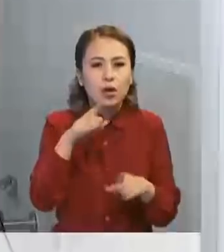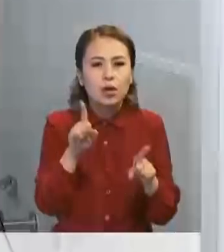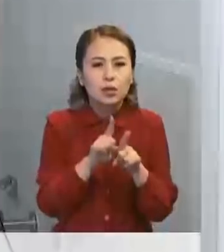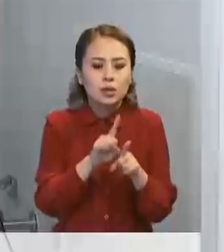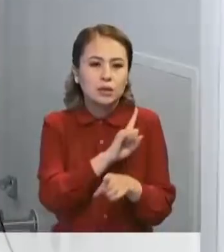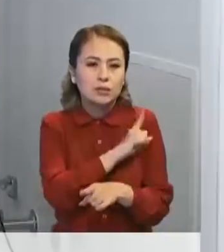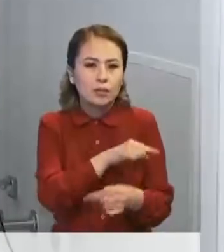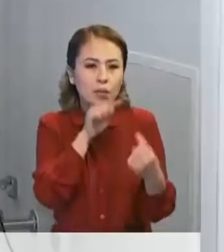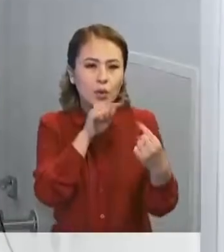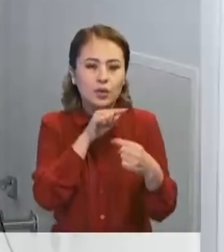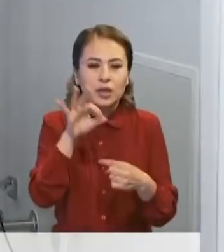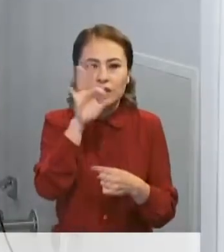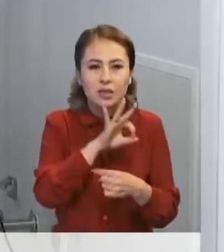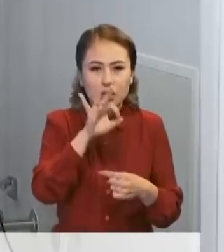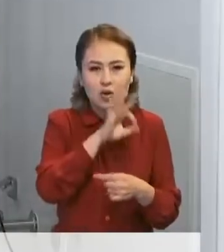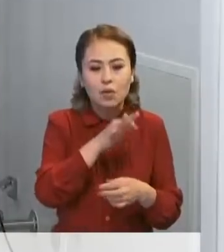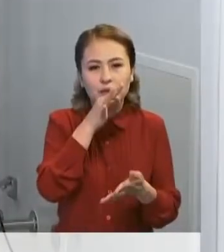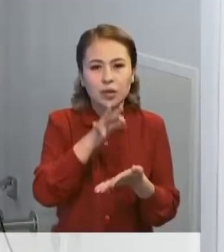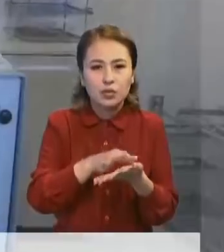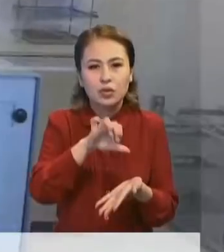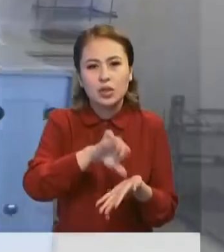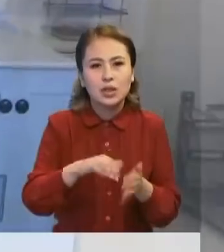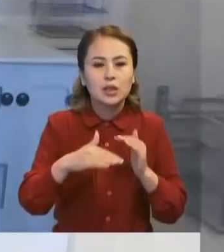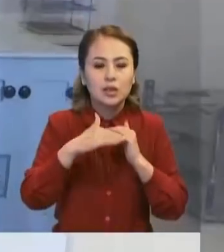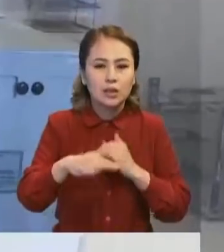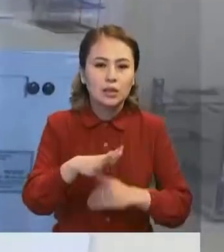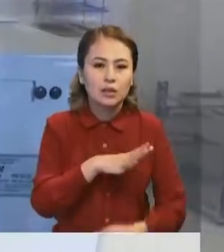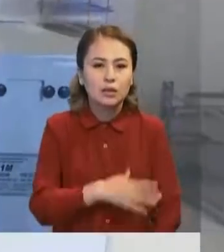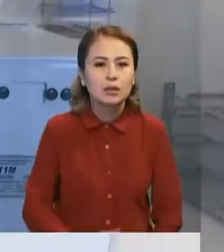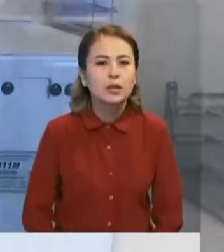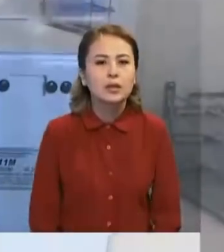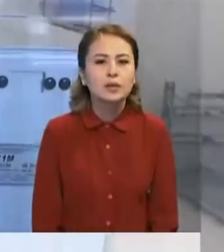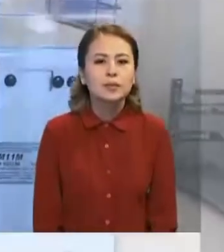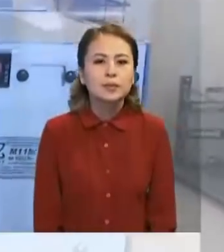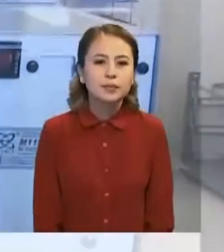уытты қаруға тыйым салу туралы конвенцияға жауапты қатысушы ел екенін айтты.